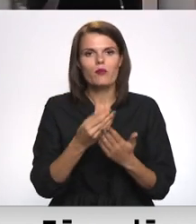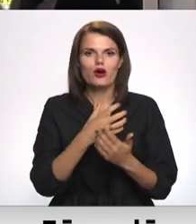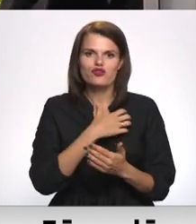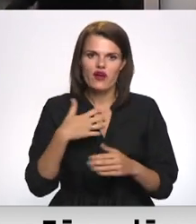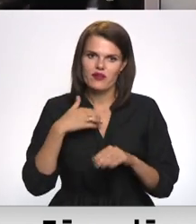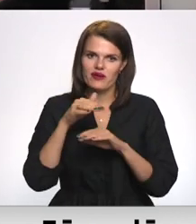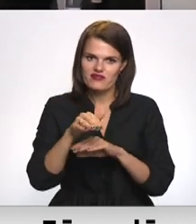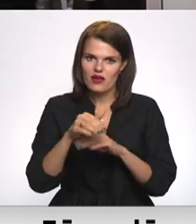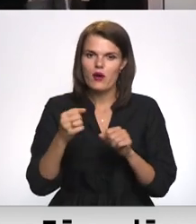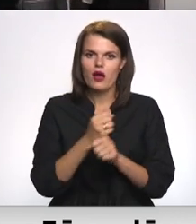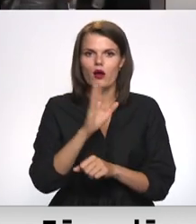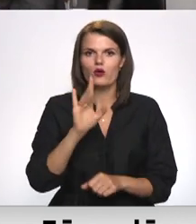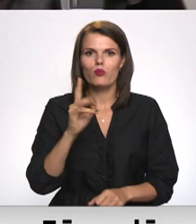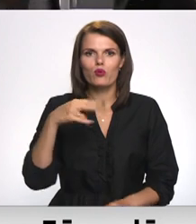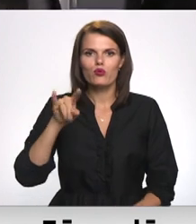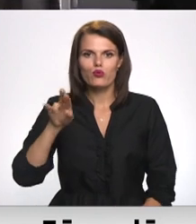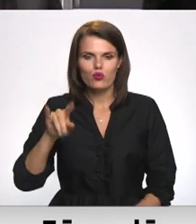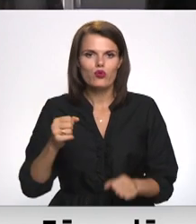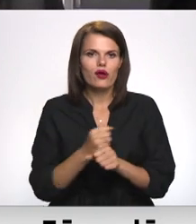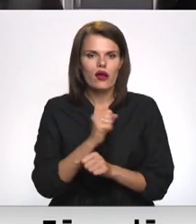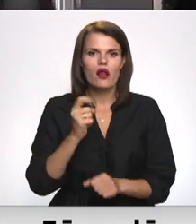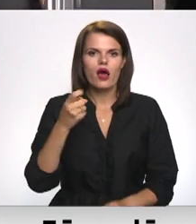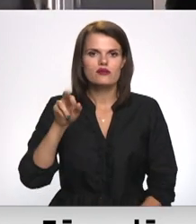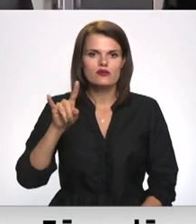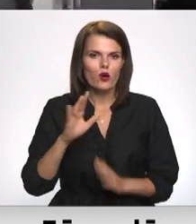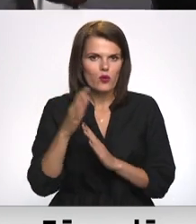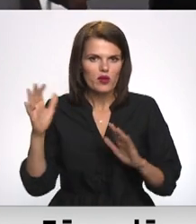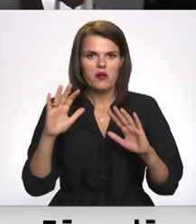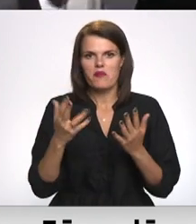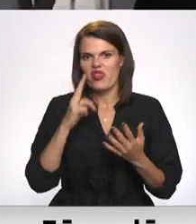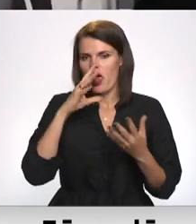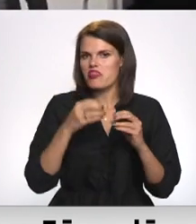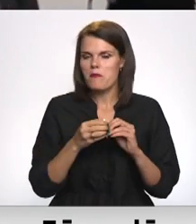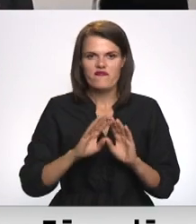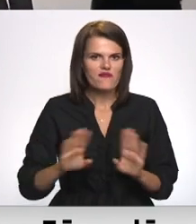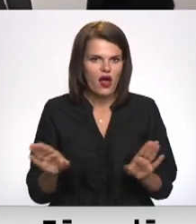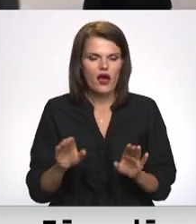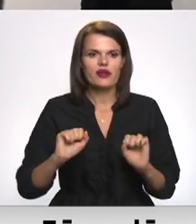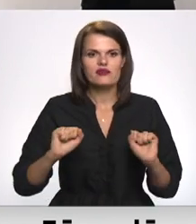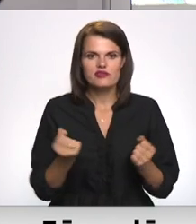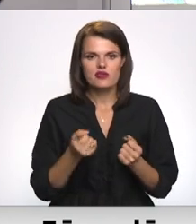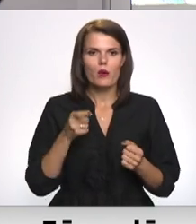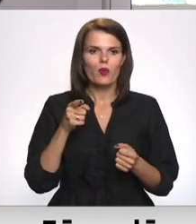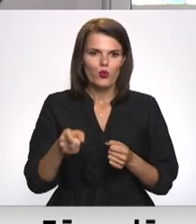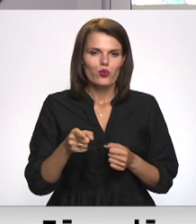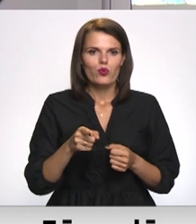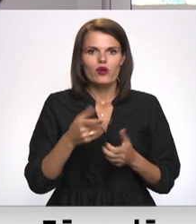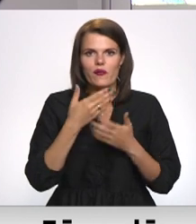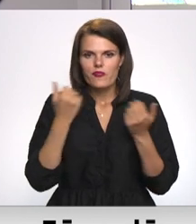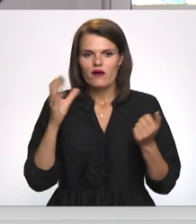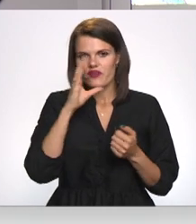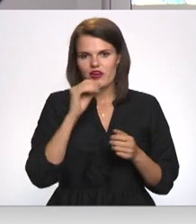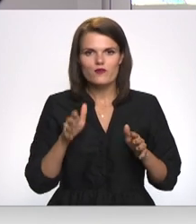pašvaldībai saglabāt gan Bulduru, gan Asaru biblioteku. Tomēr tas netika ņemts vērā. Ja ziemā tur ir, nu, nav